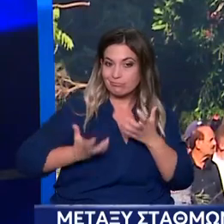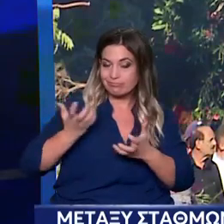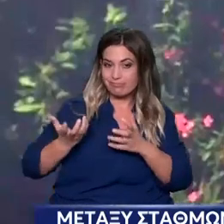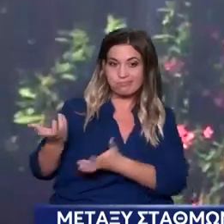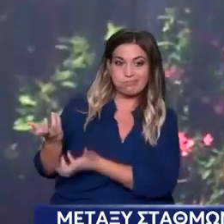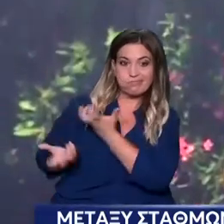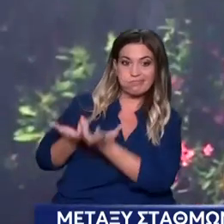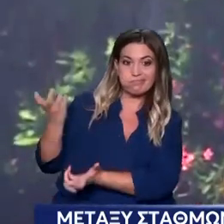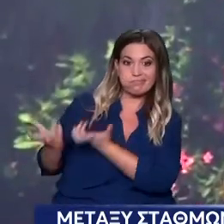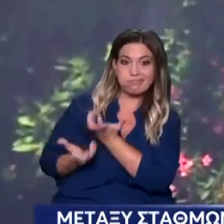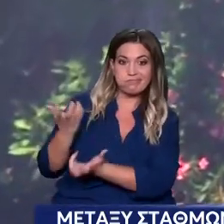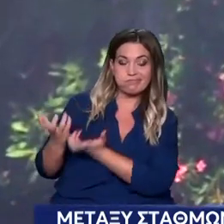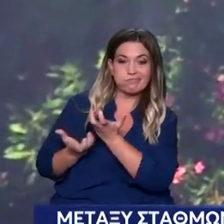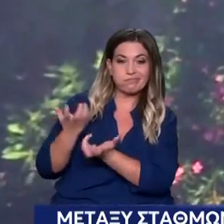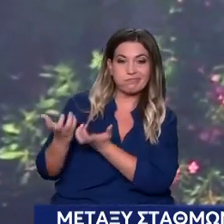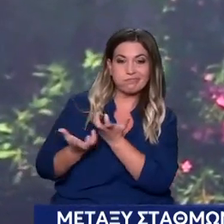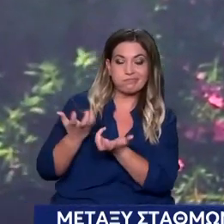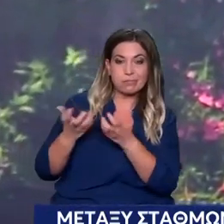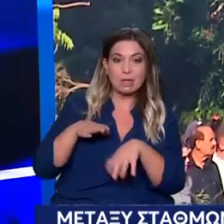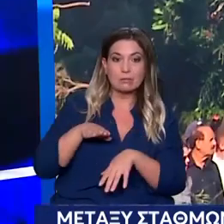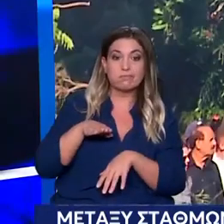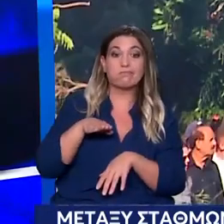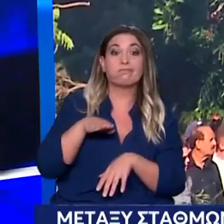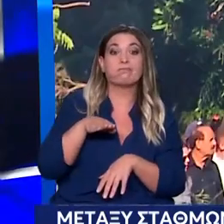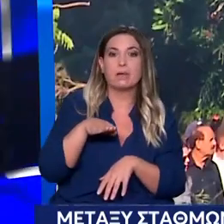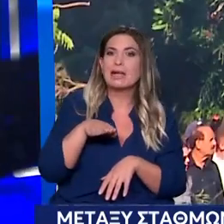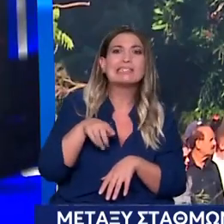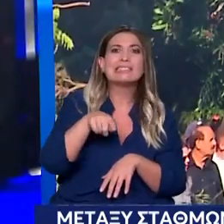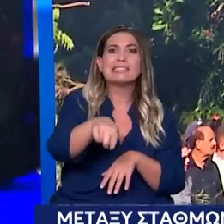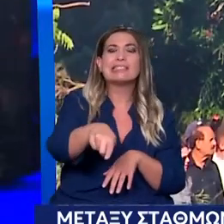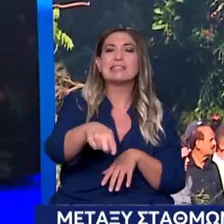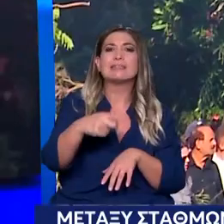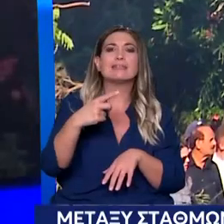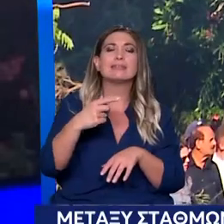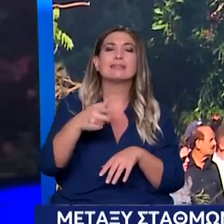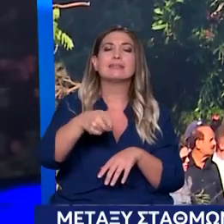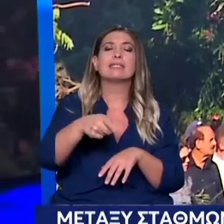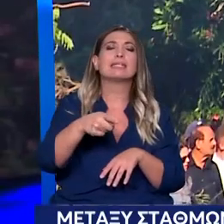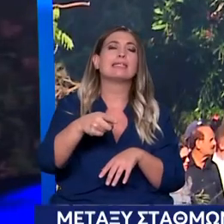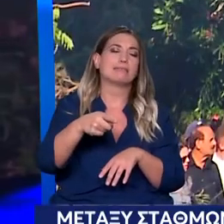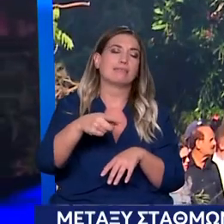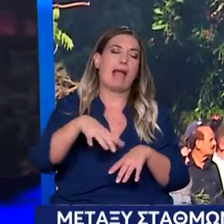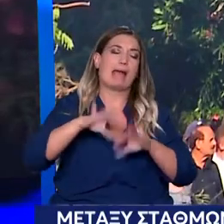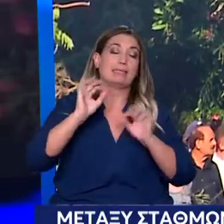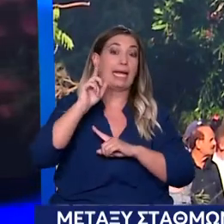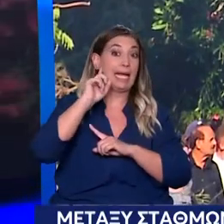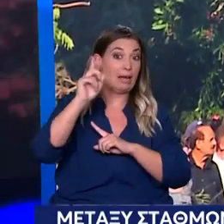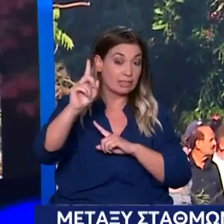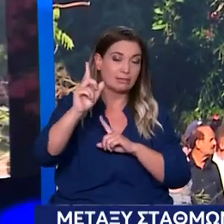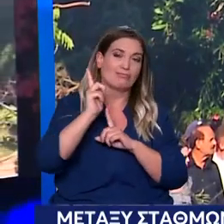καπνός. Το τρένο ήταν κοντά στο σταθμό Ειρήνη, είχε ξεκινήσει από την Κηφισιά και πήγαινε προς τον